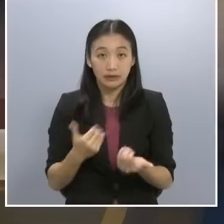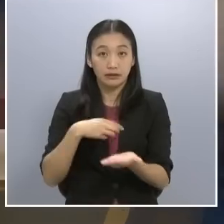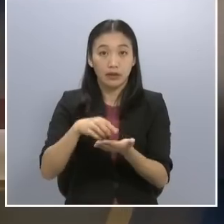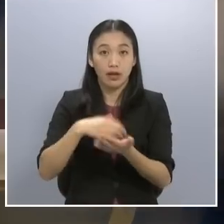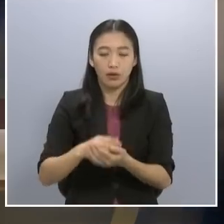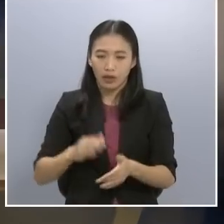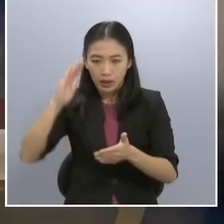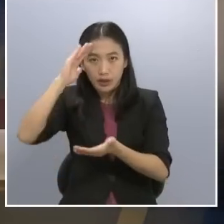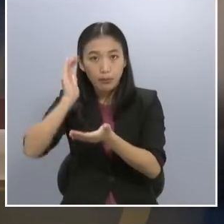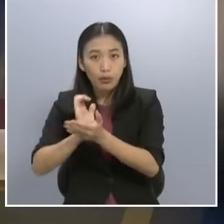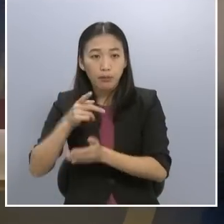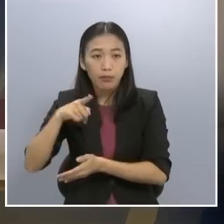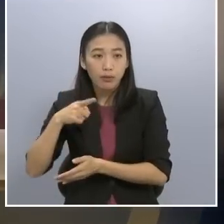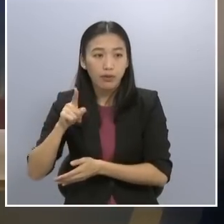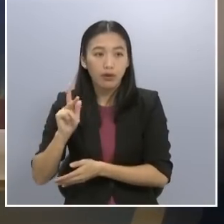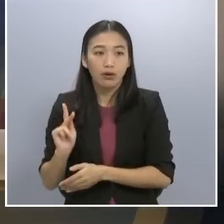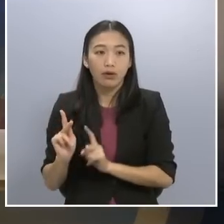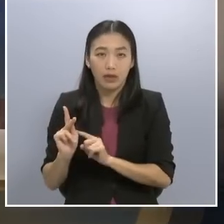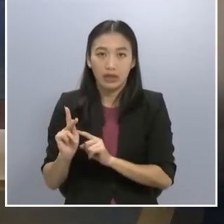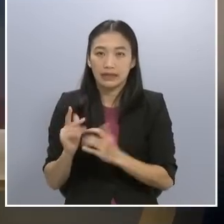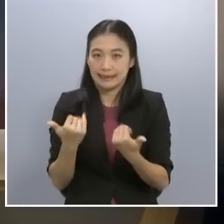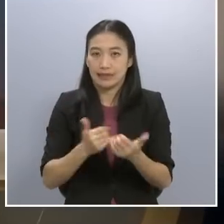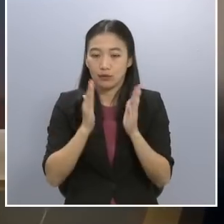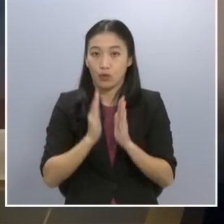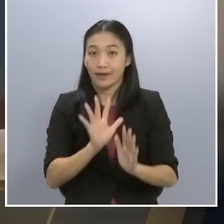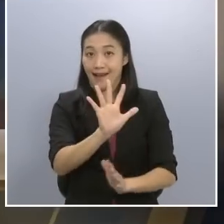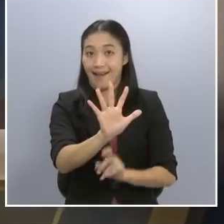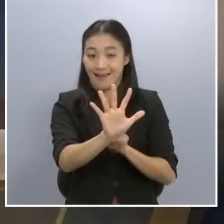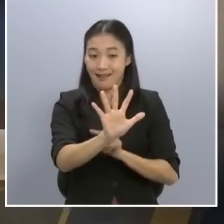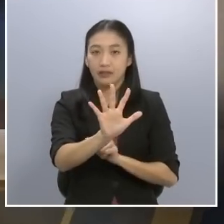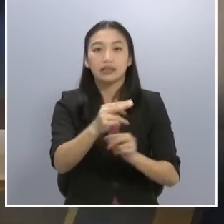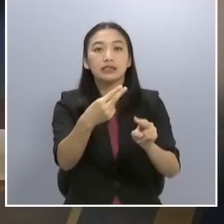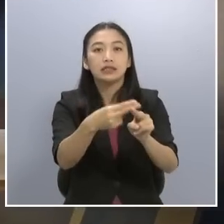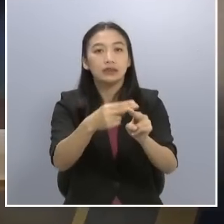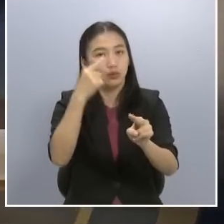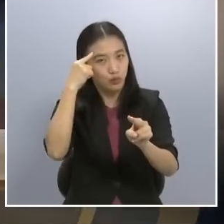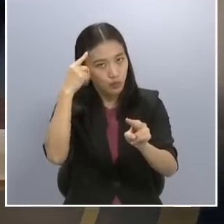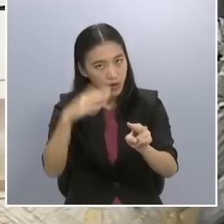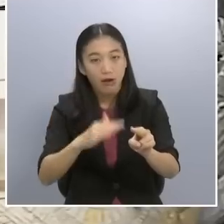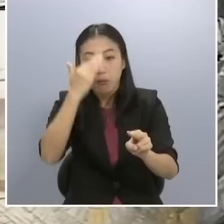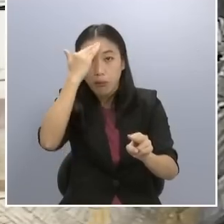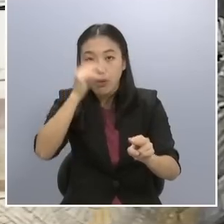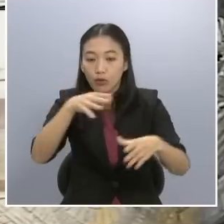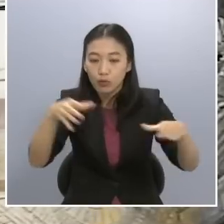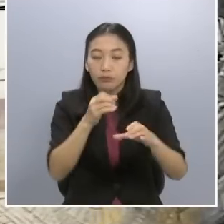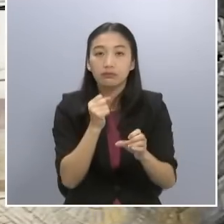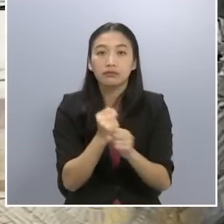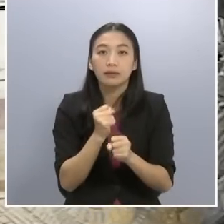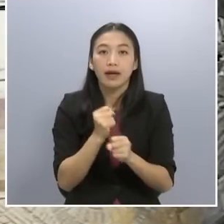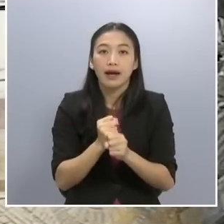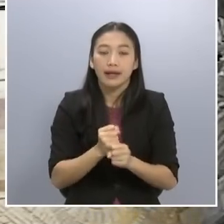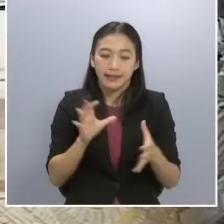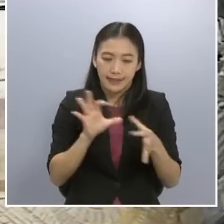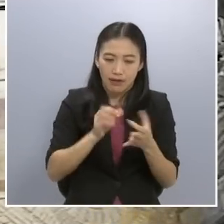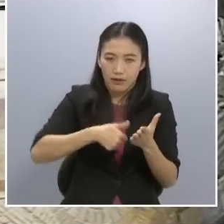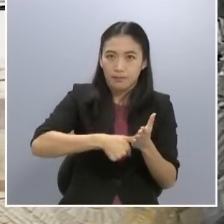ปป.มีชื่อหมดแล้วท่านผู้ชมฮะเป็นชุดสำนักงานสรรพสามิตพื้นที่กทม.5